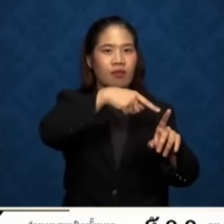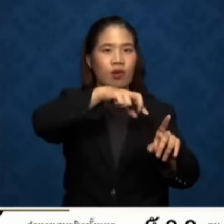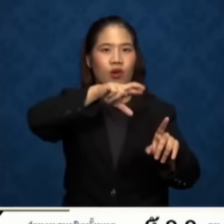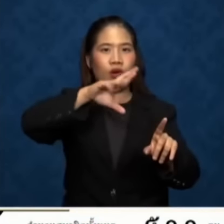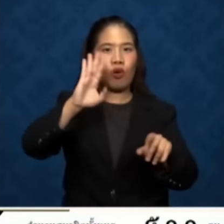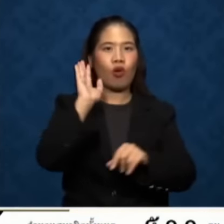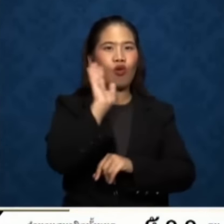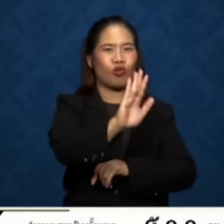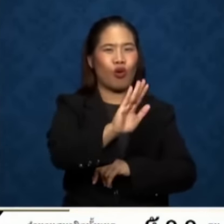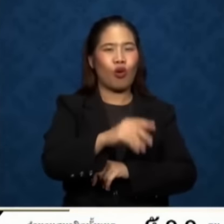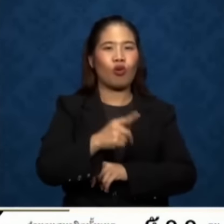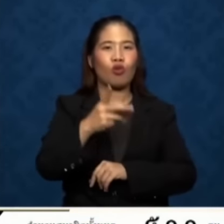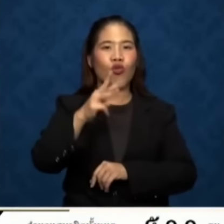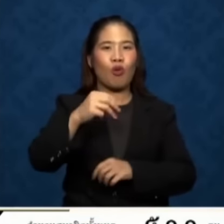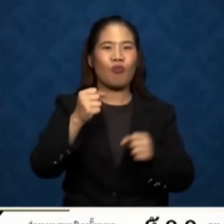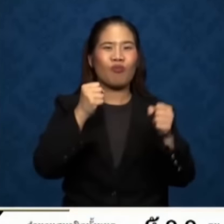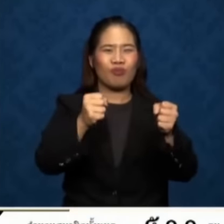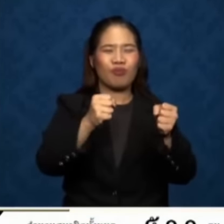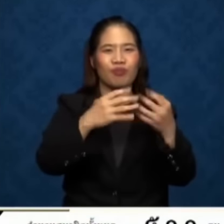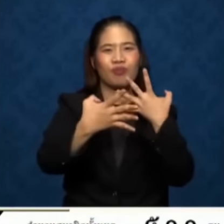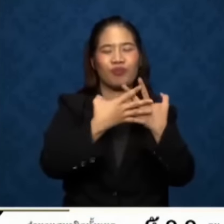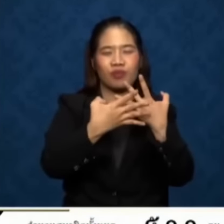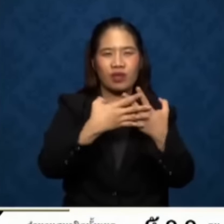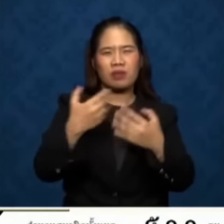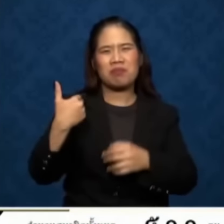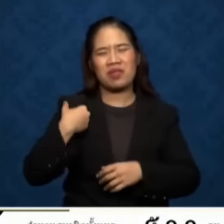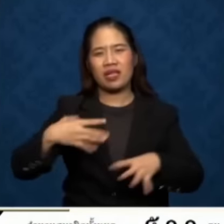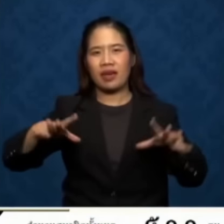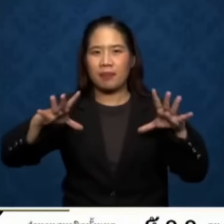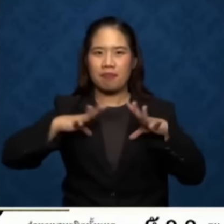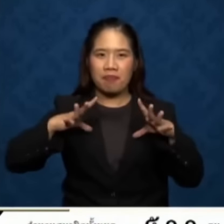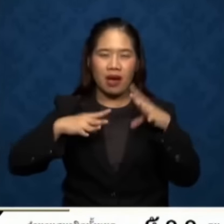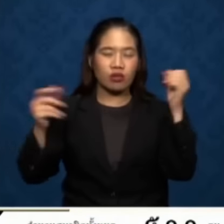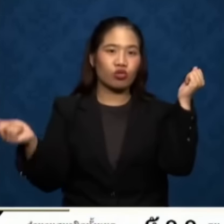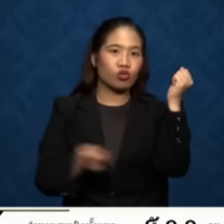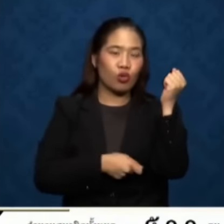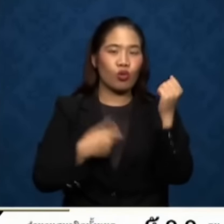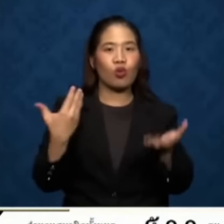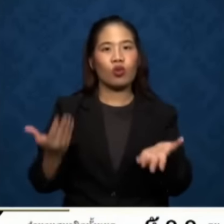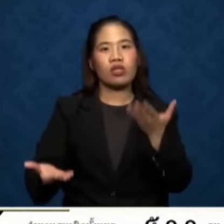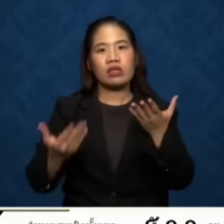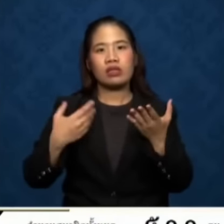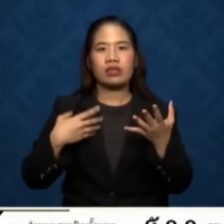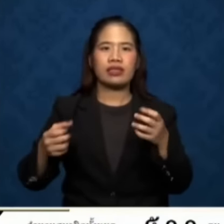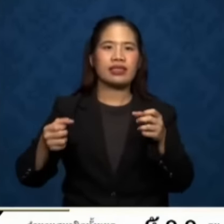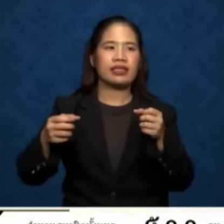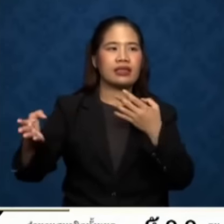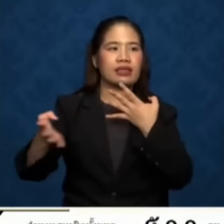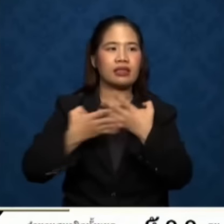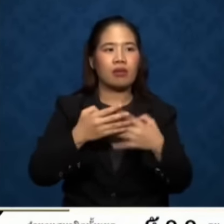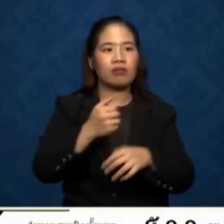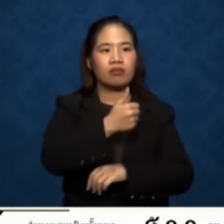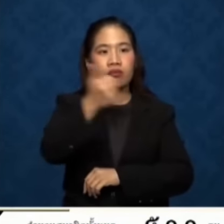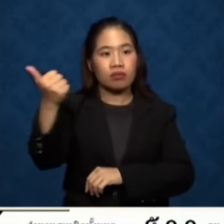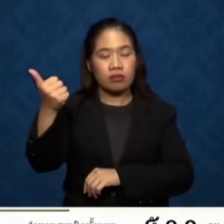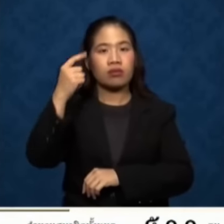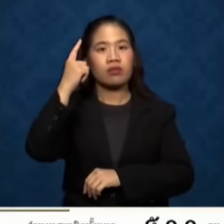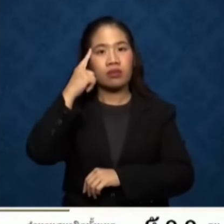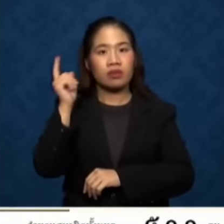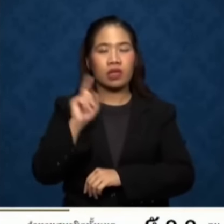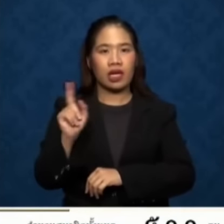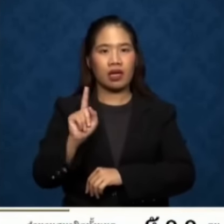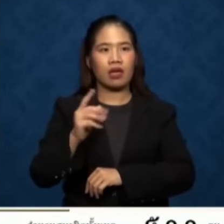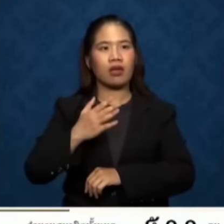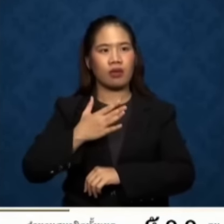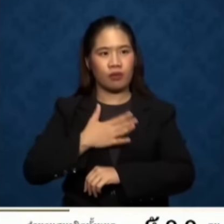ทัณฑ์ซึ่งมีเรื่องการพักโทษมีเรื่องที่คุมขังอื่นดังนั้นผ